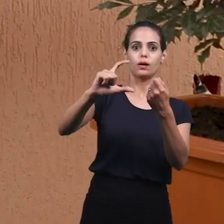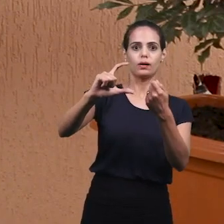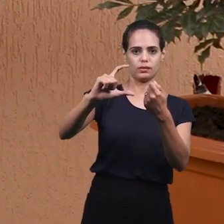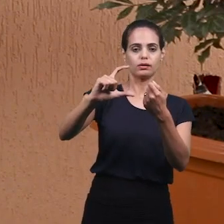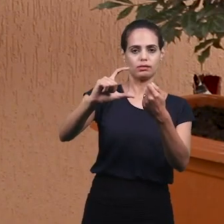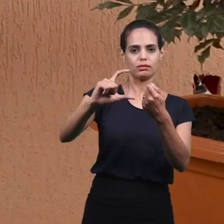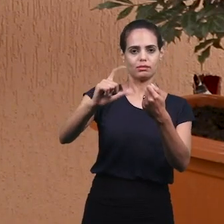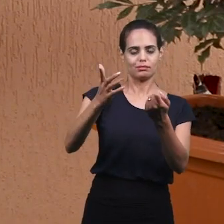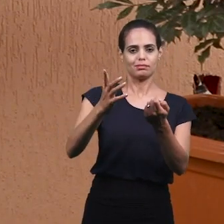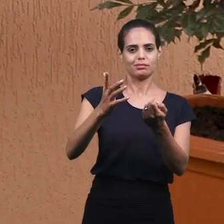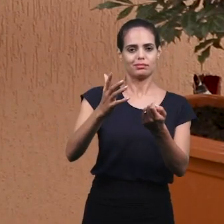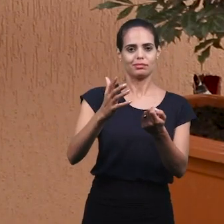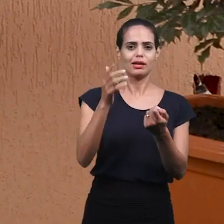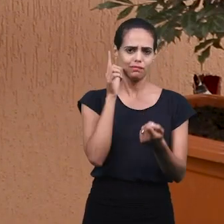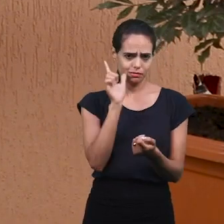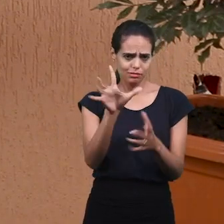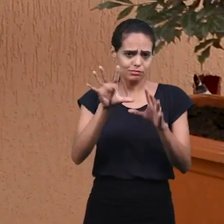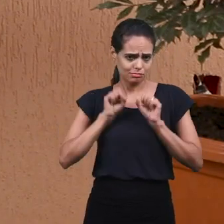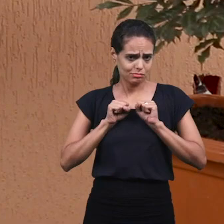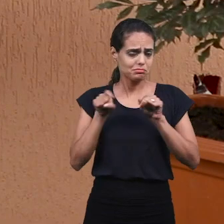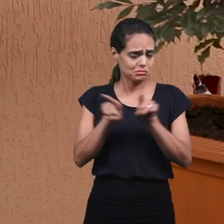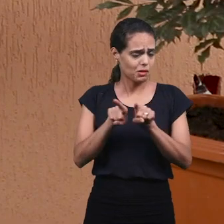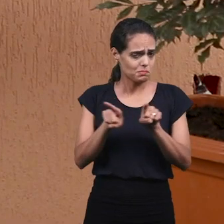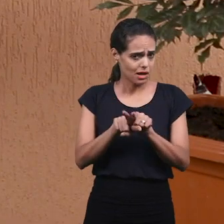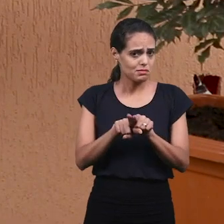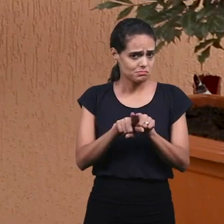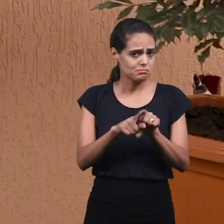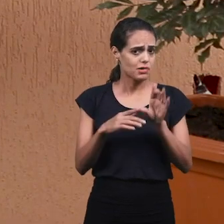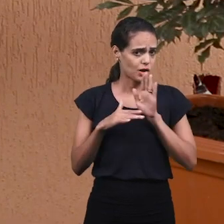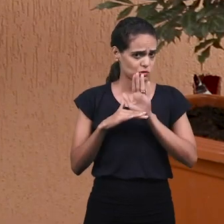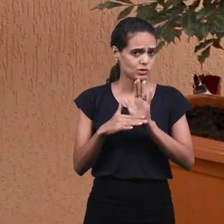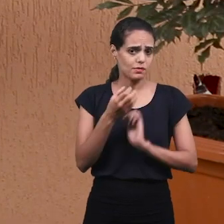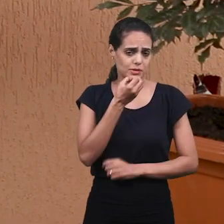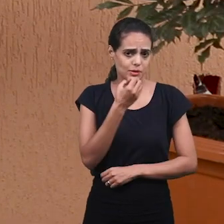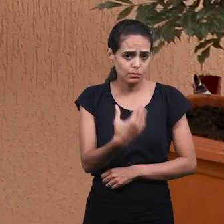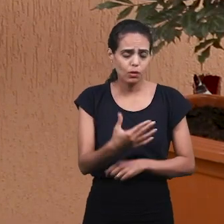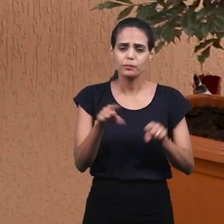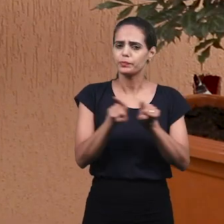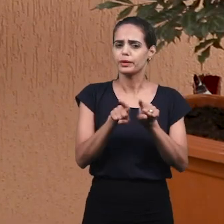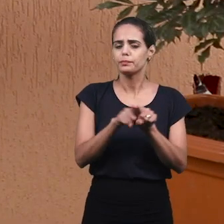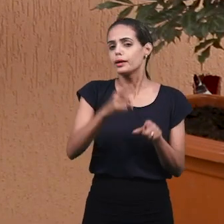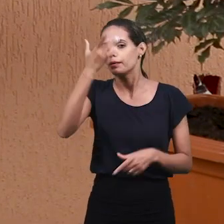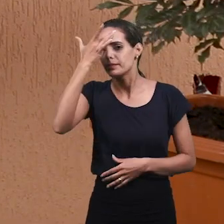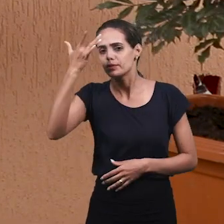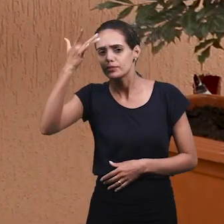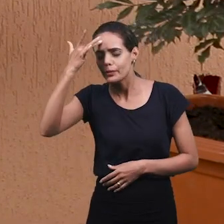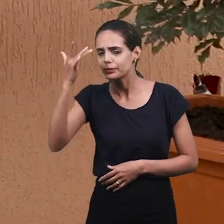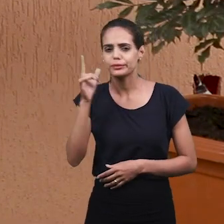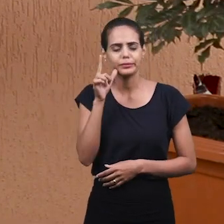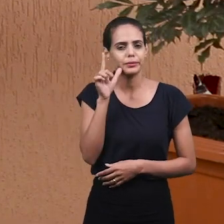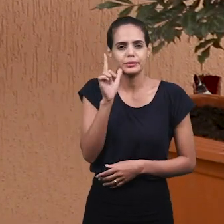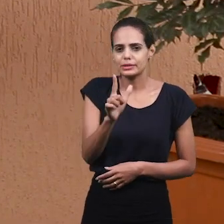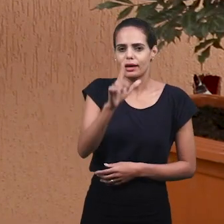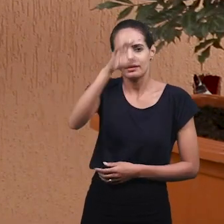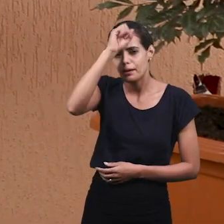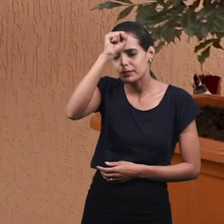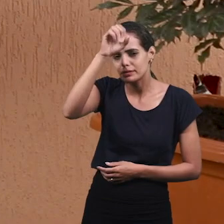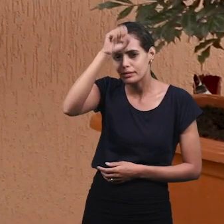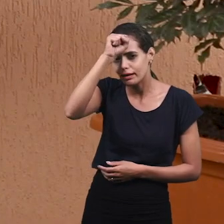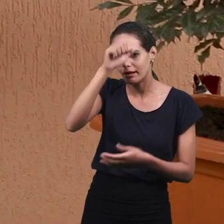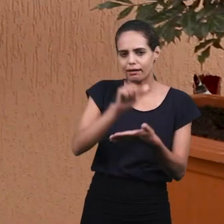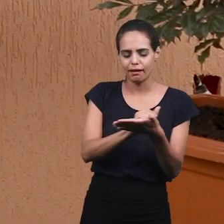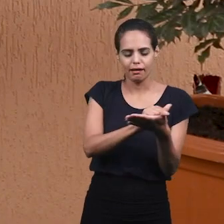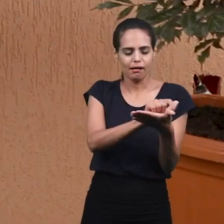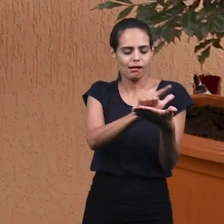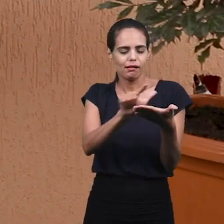qu'il peut être bénéficié avec cette assistance. Personne avec des difficultés de lecture, des problèmes d'apprentissage, ou ceux qui n'ont